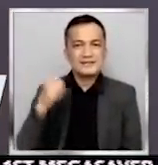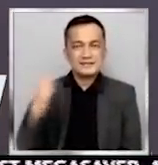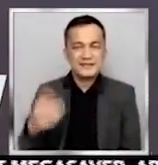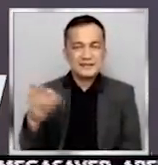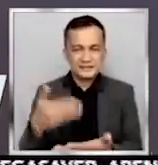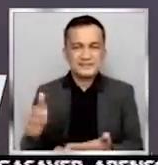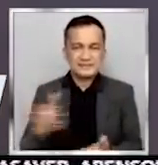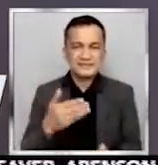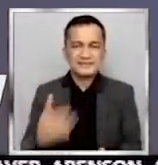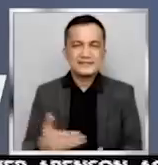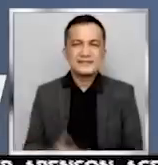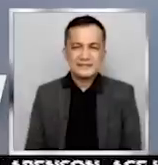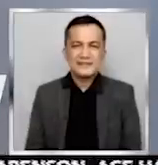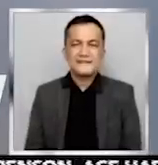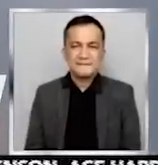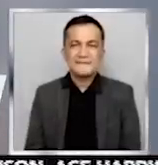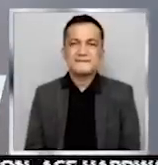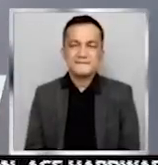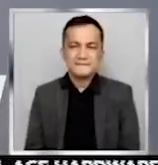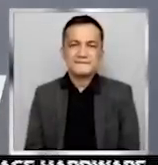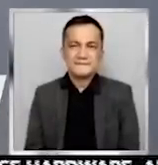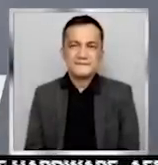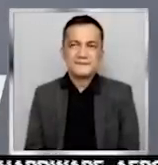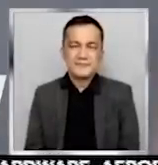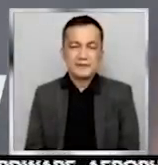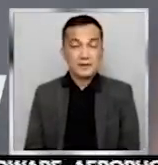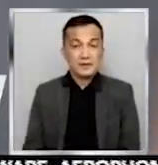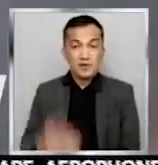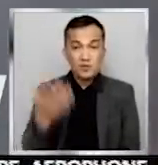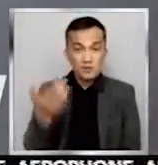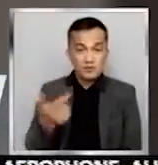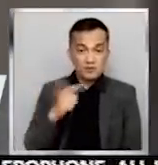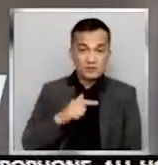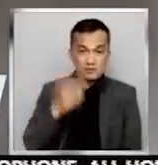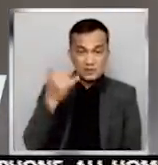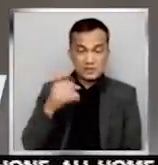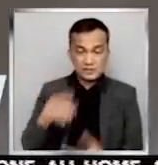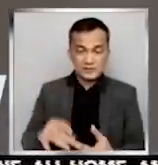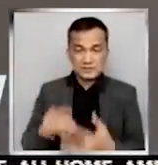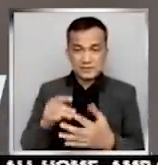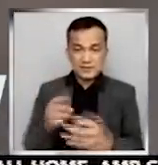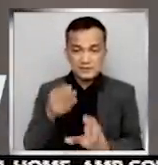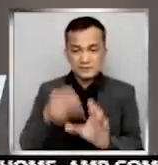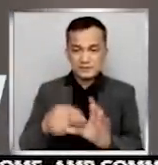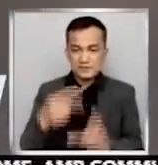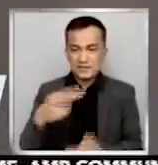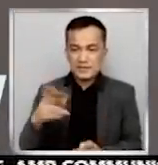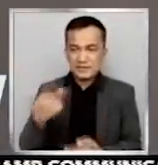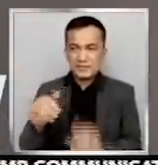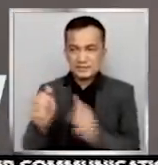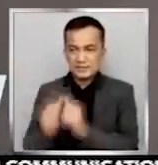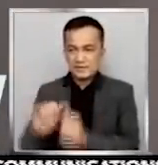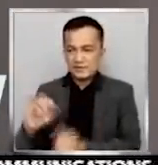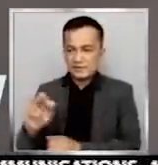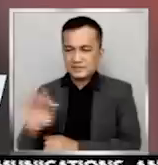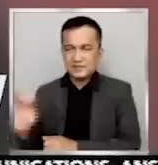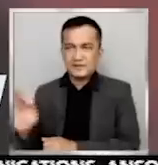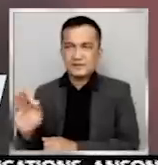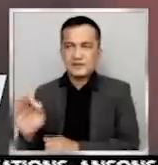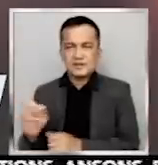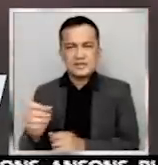Yeah! You ready to get married? Dahil sa special participation ni Harry na nakaduet pa ni Jeff sa kantang Sign of the